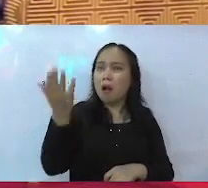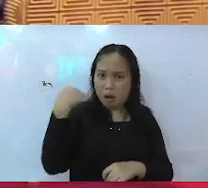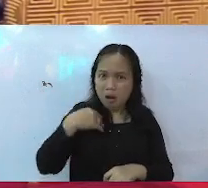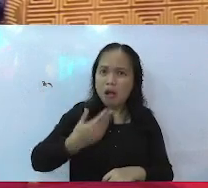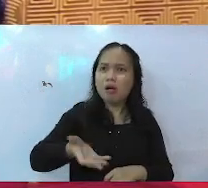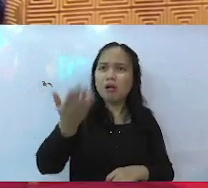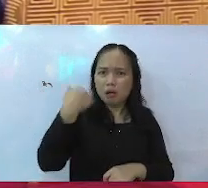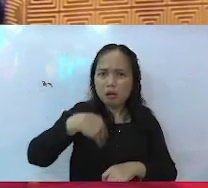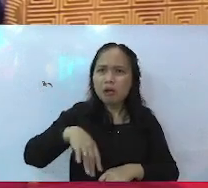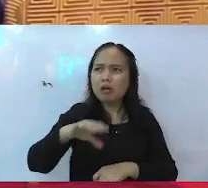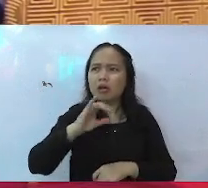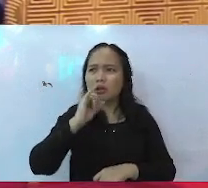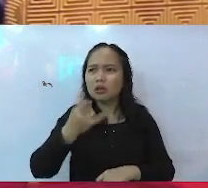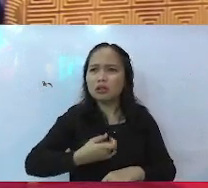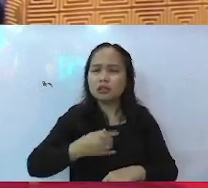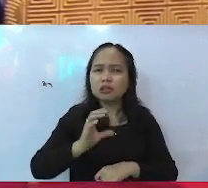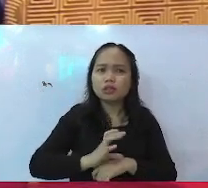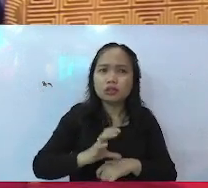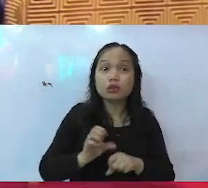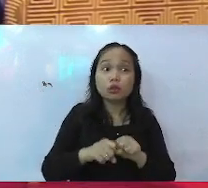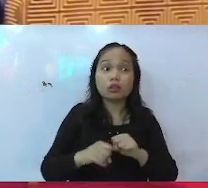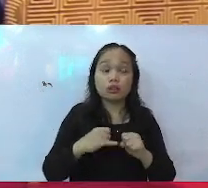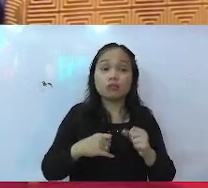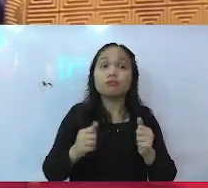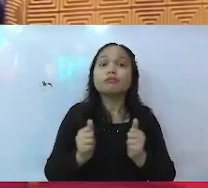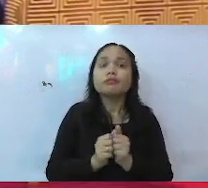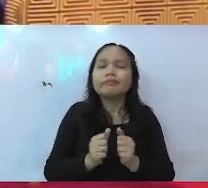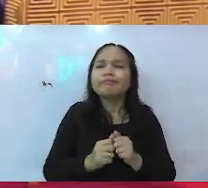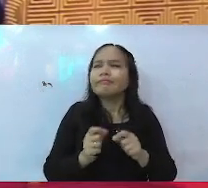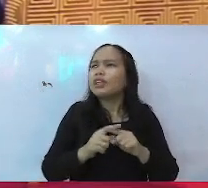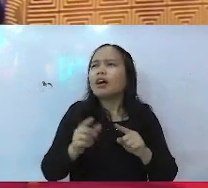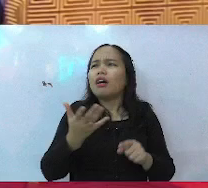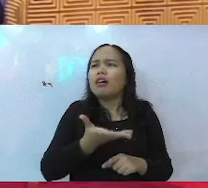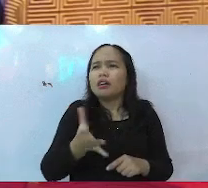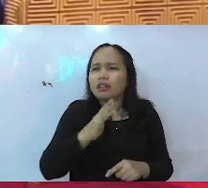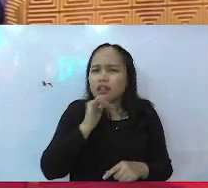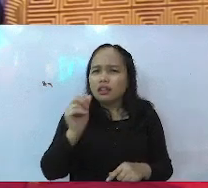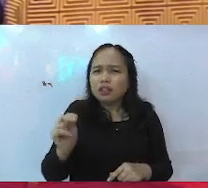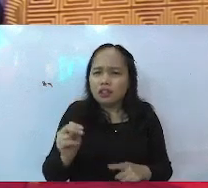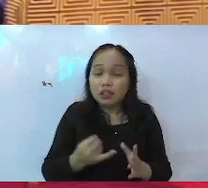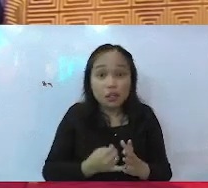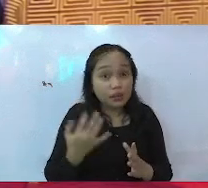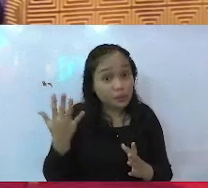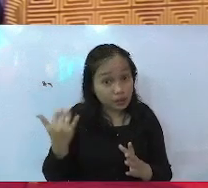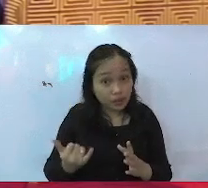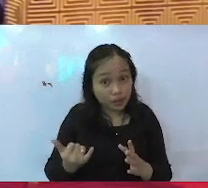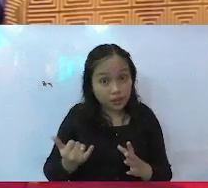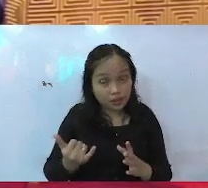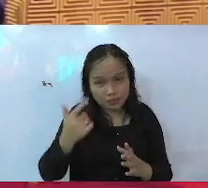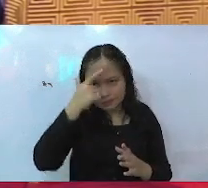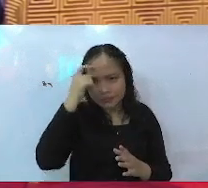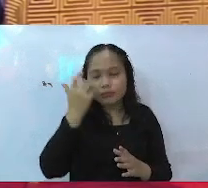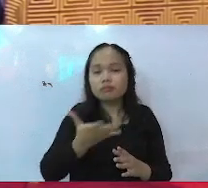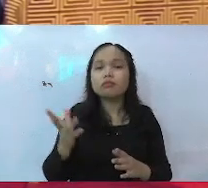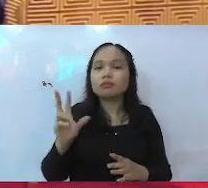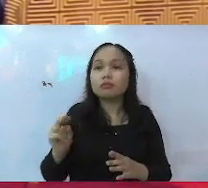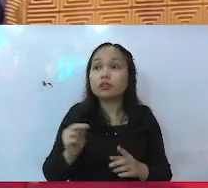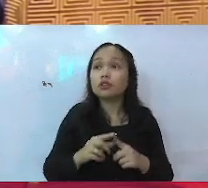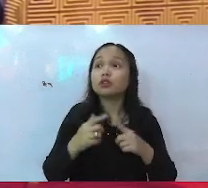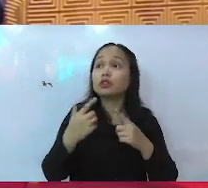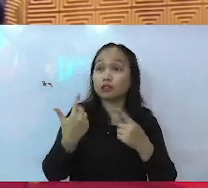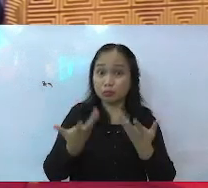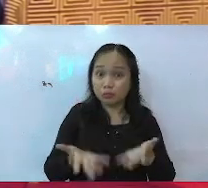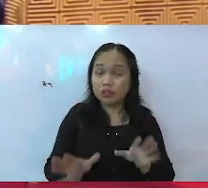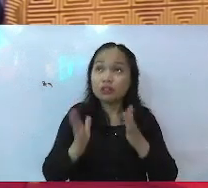siya e Para may kasama naman ako at somehow ' ba hindi mo na kailangan yan Bakit dapat mong tandaan nagpasalamat ka na sa